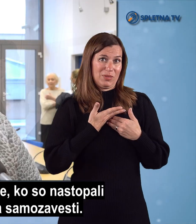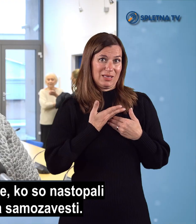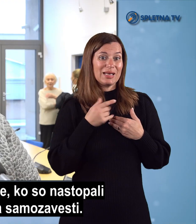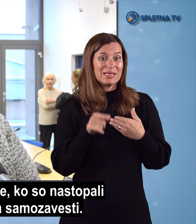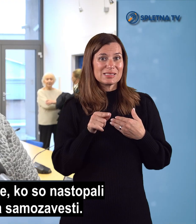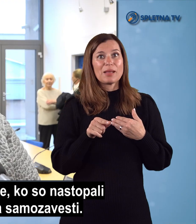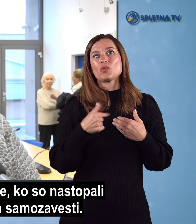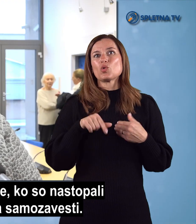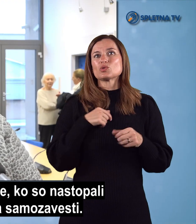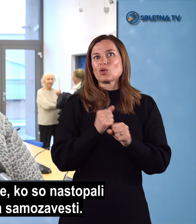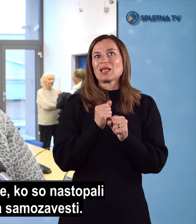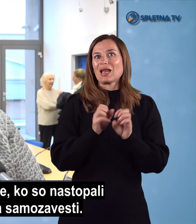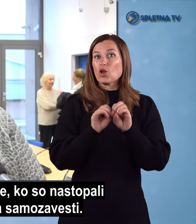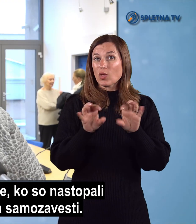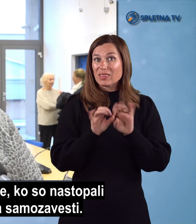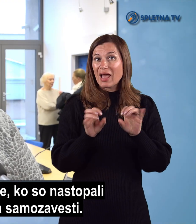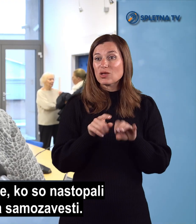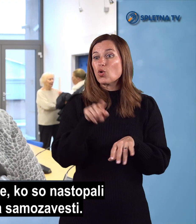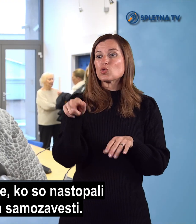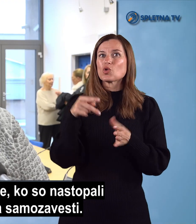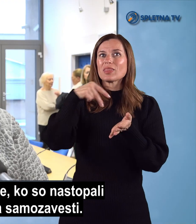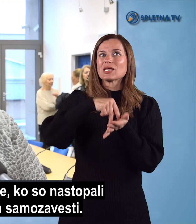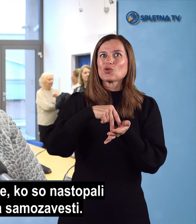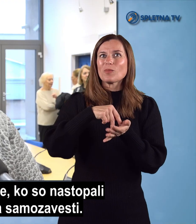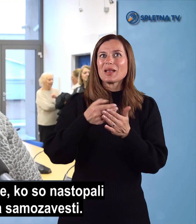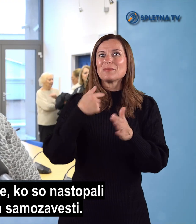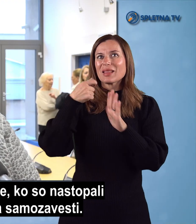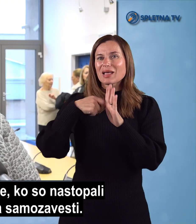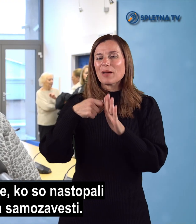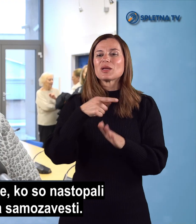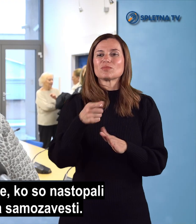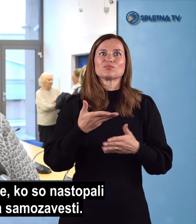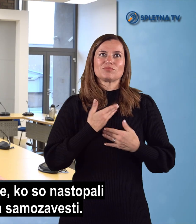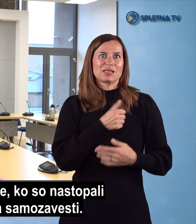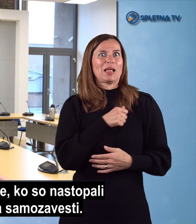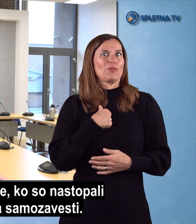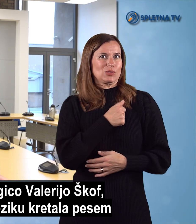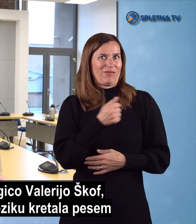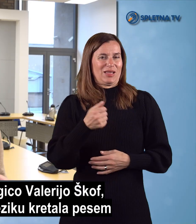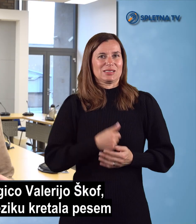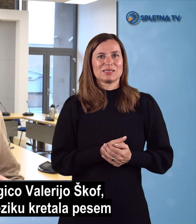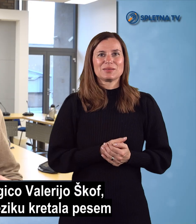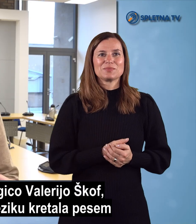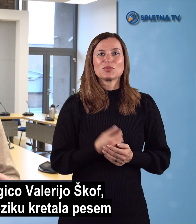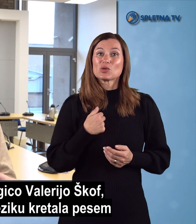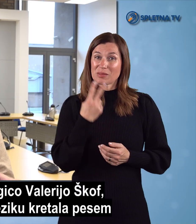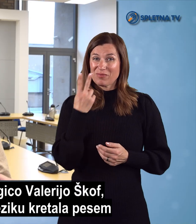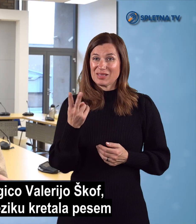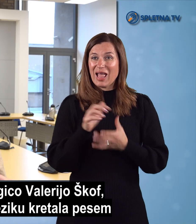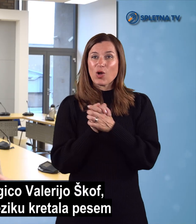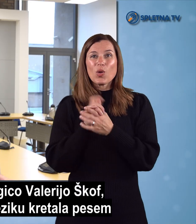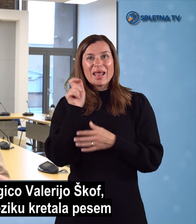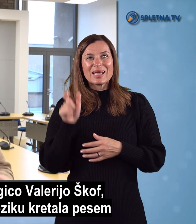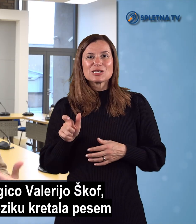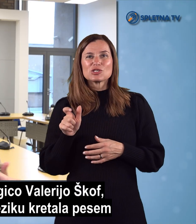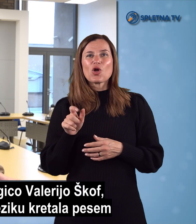ko smo delali oddaje, ko so nastopali pred kamero, na samozavesti. ko sem videla kolegico Valerijo Škof,